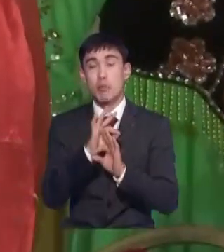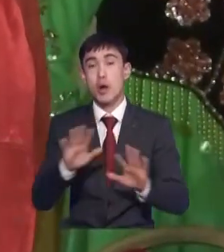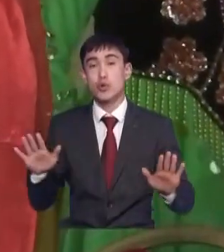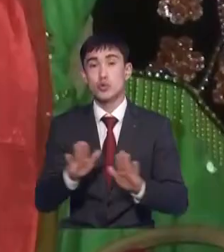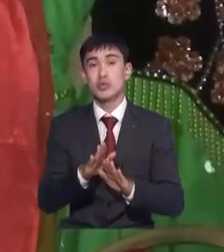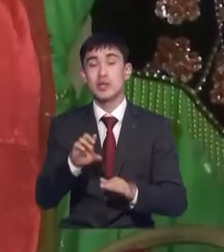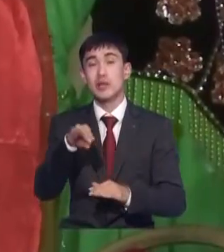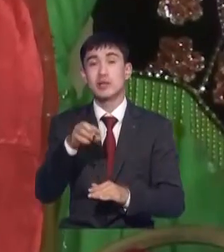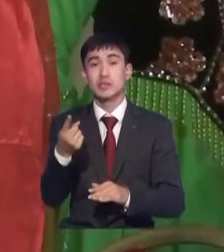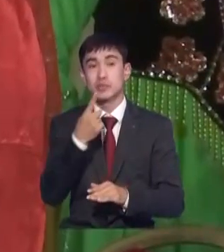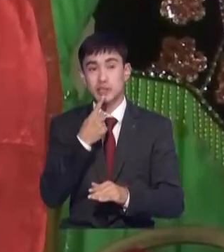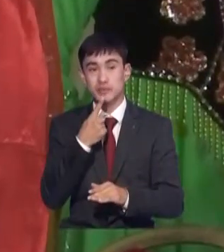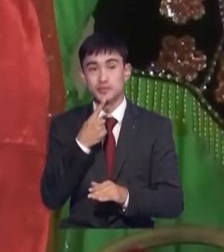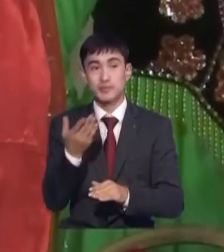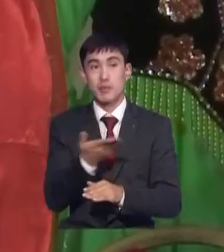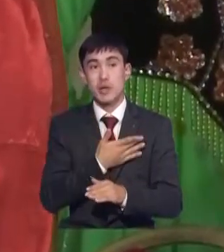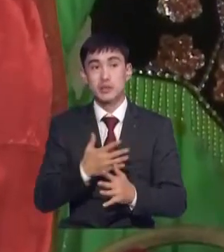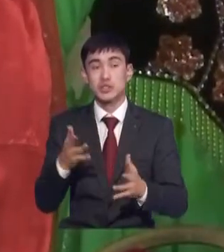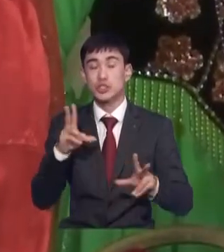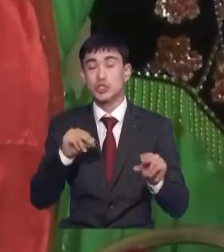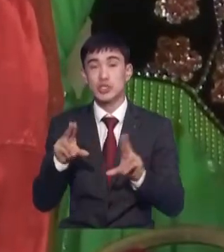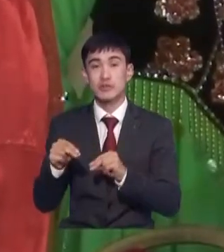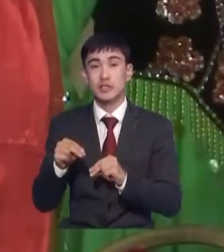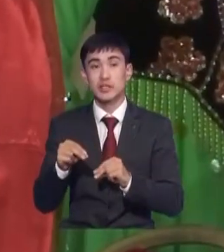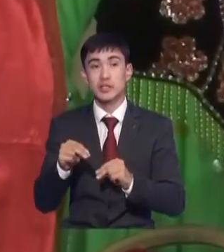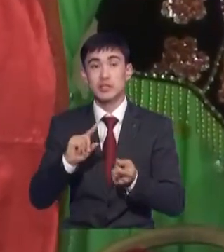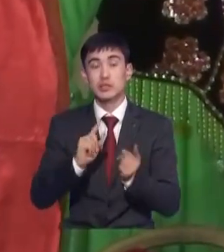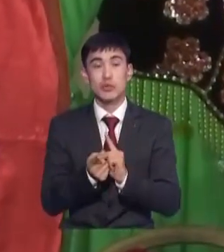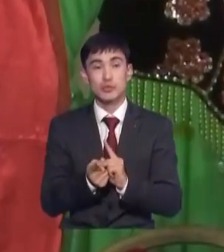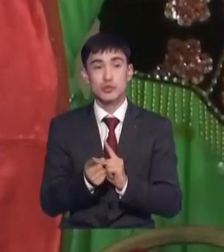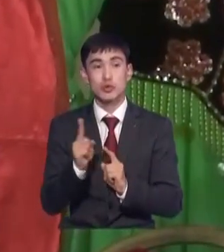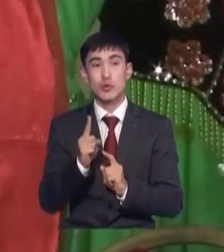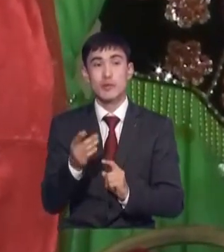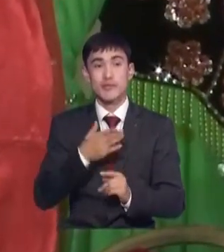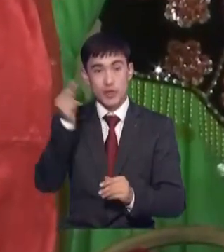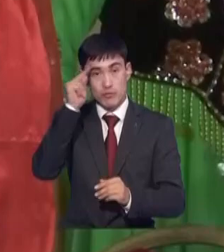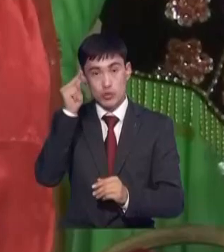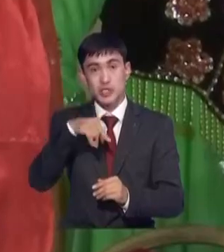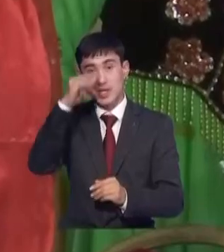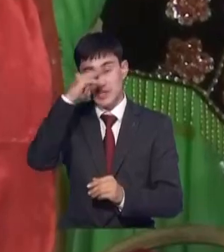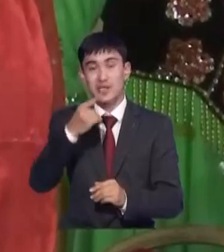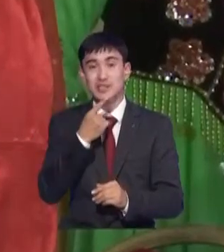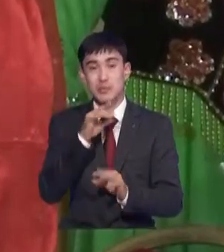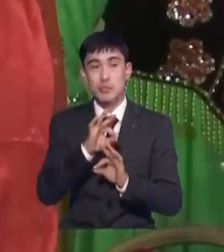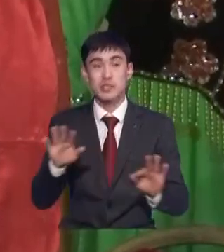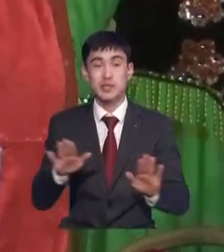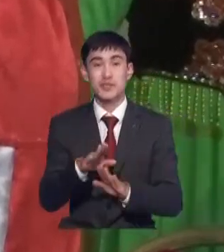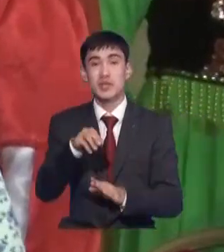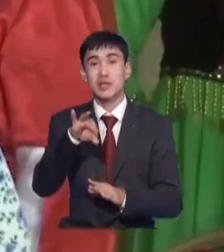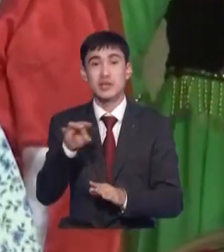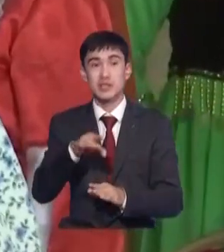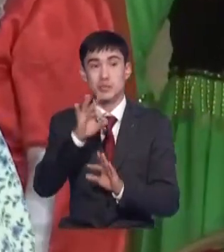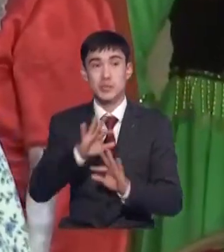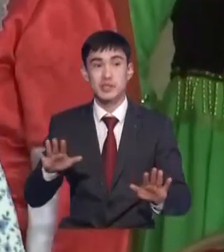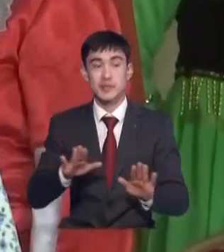на татарском языке. Мы настолько счастливы становимся, что мы выучили и казахские песни, и татарские